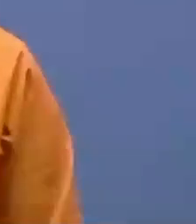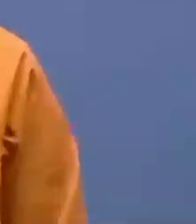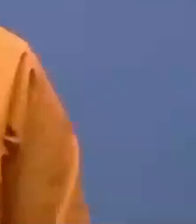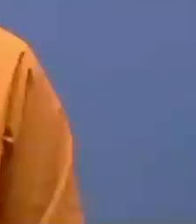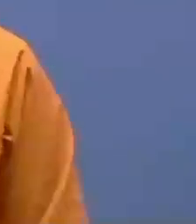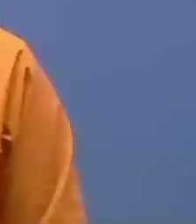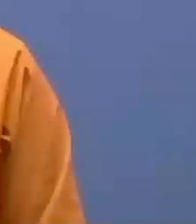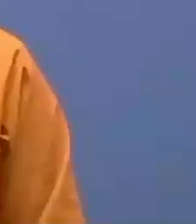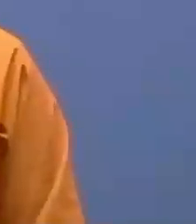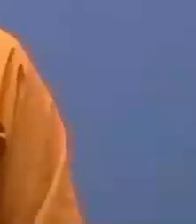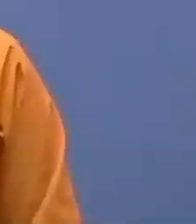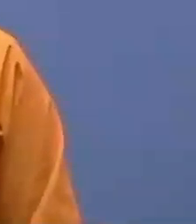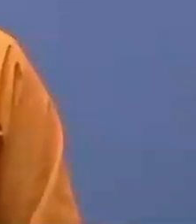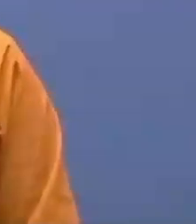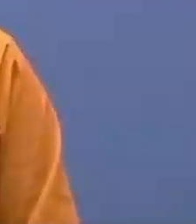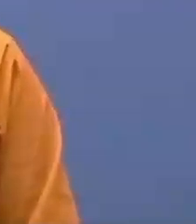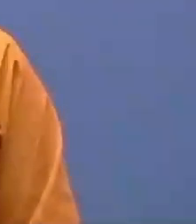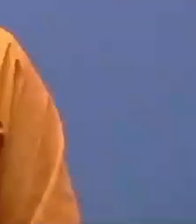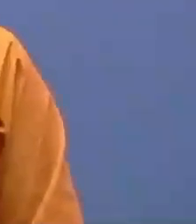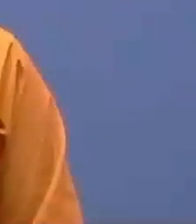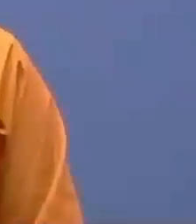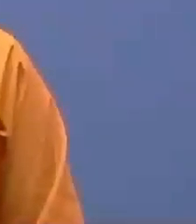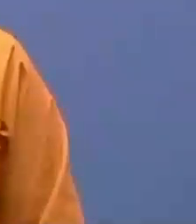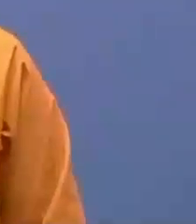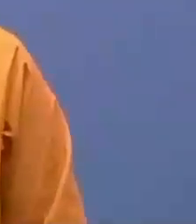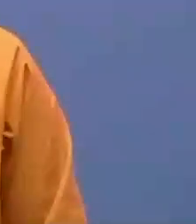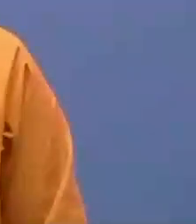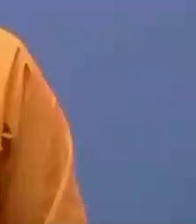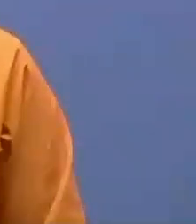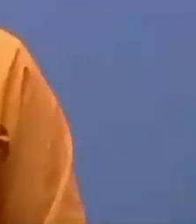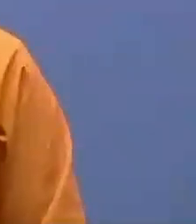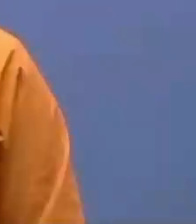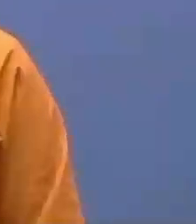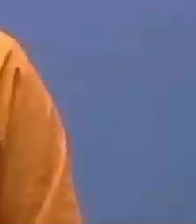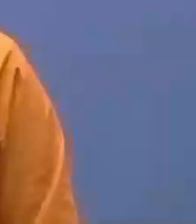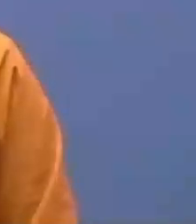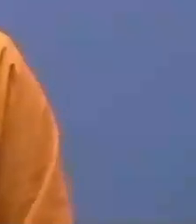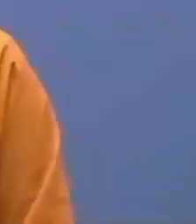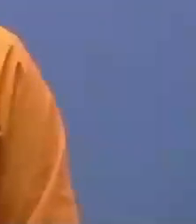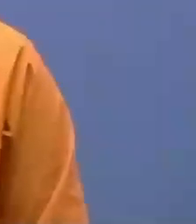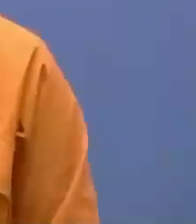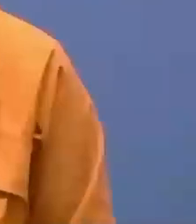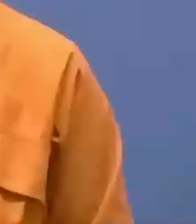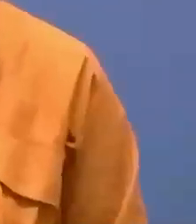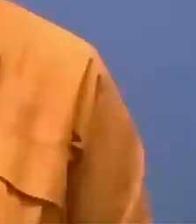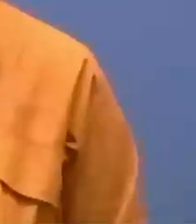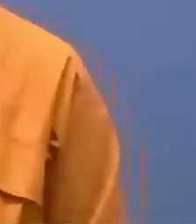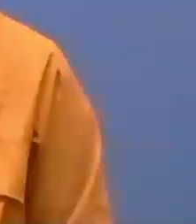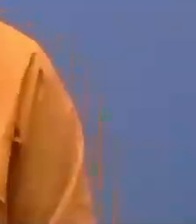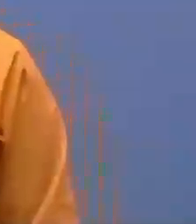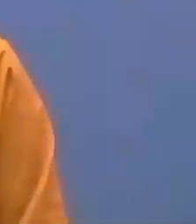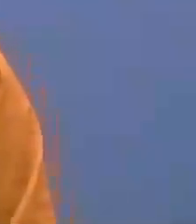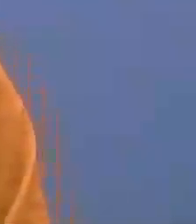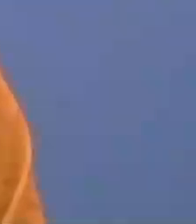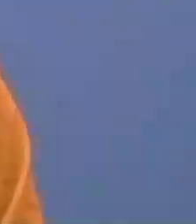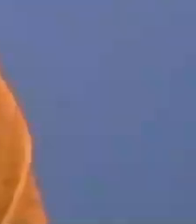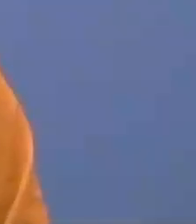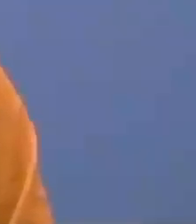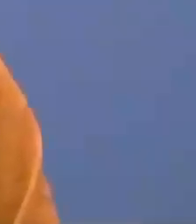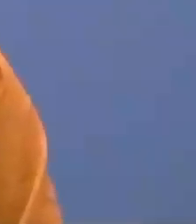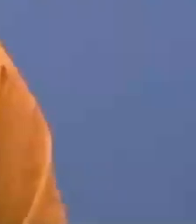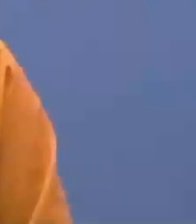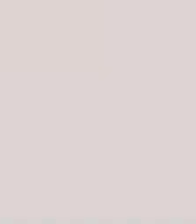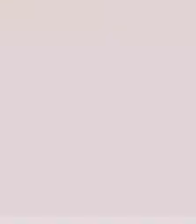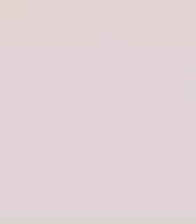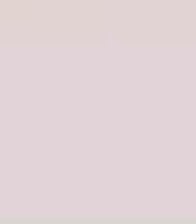训。同样呢，我们站在神的审判面前的时候，我们同样也没有任何的这个借口能够说出来，因为